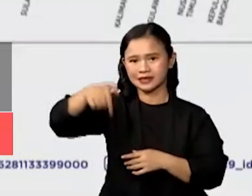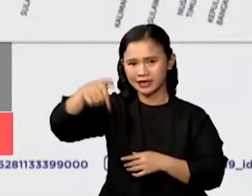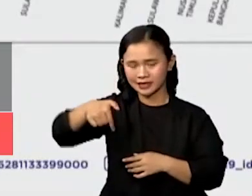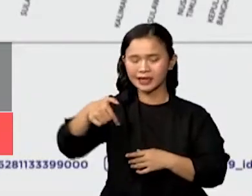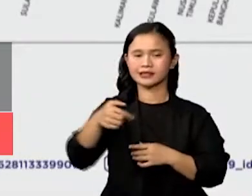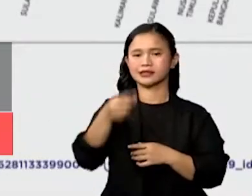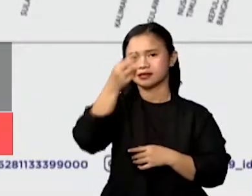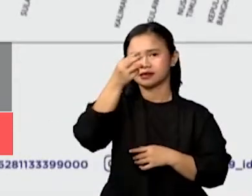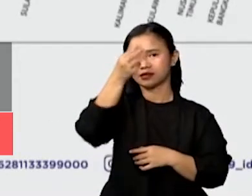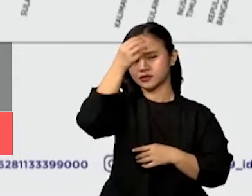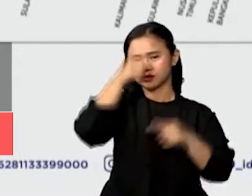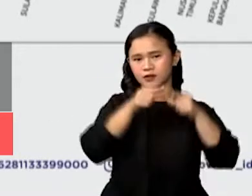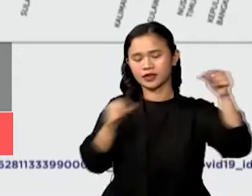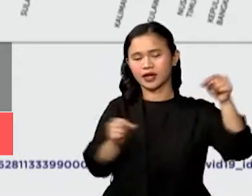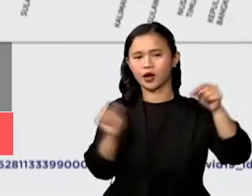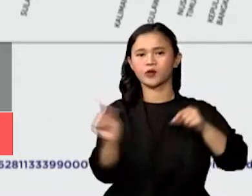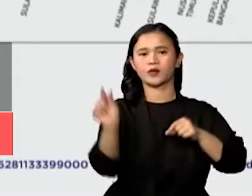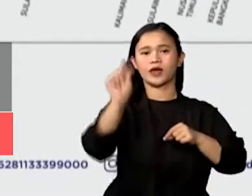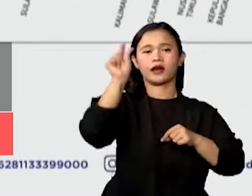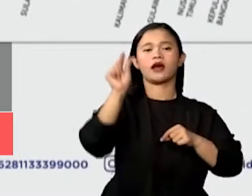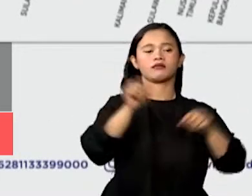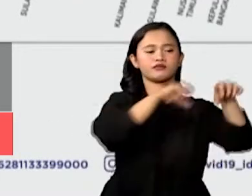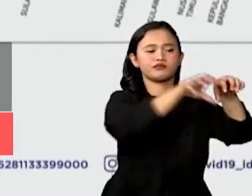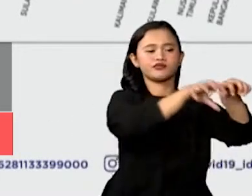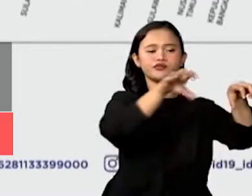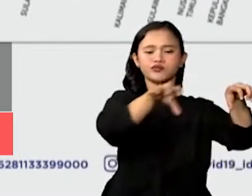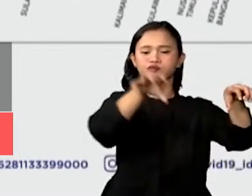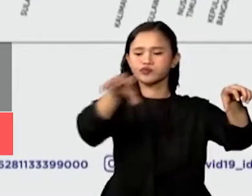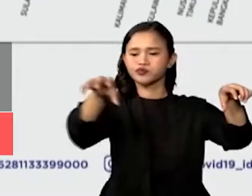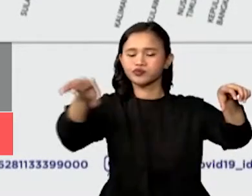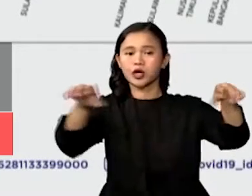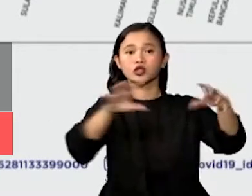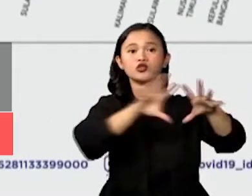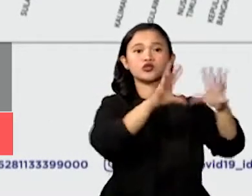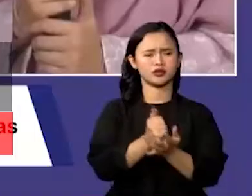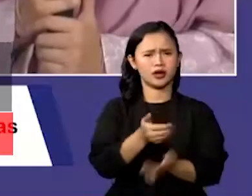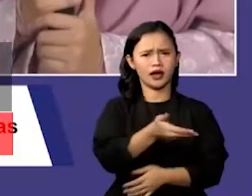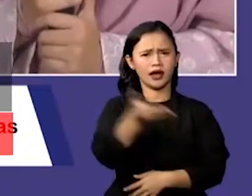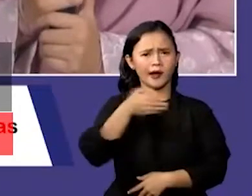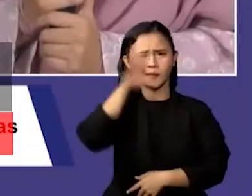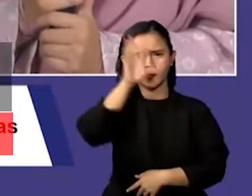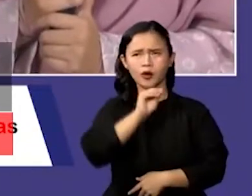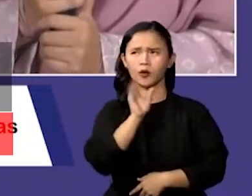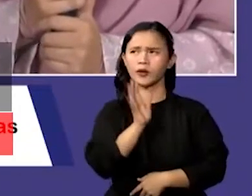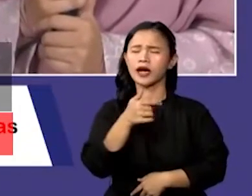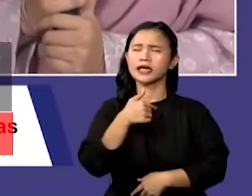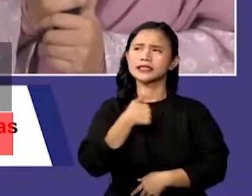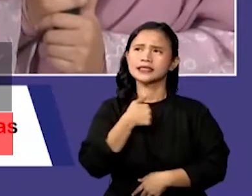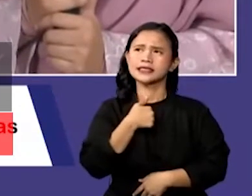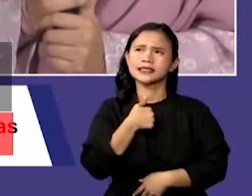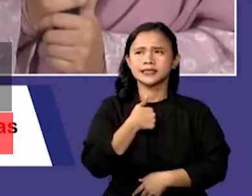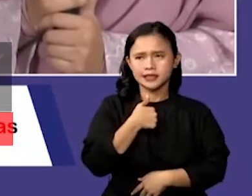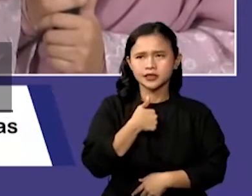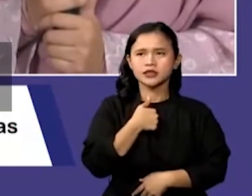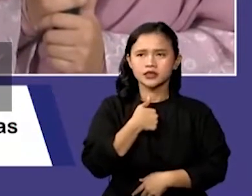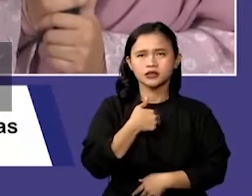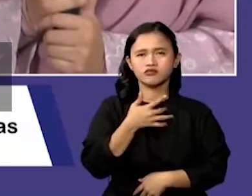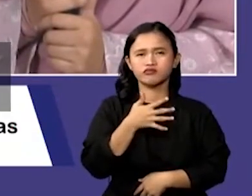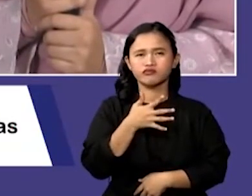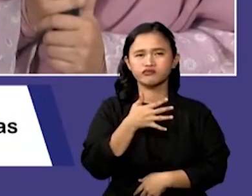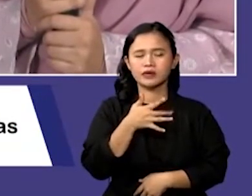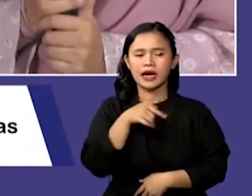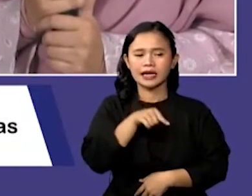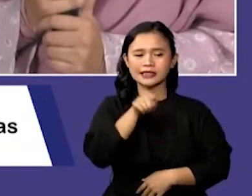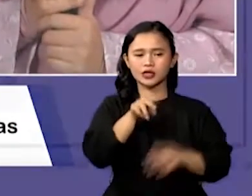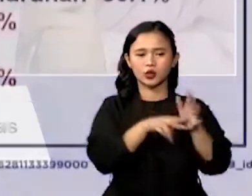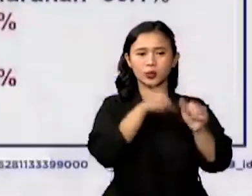prioritas yang berlangsung di Media Center Satgas COVID-19 Geraha PNPB Jakarta. 6 provinsi yang mengalami penurunan angka kasus